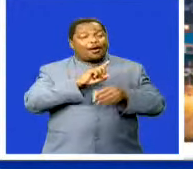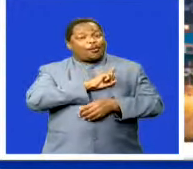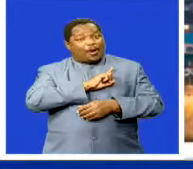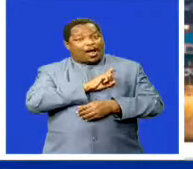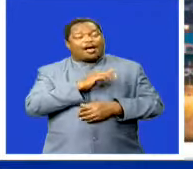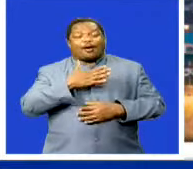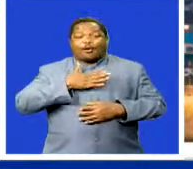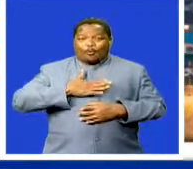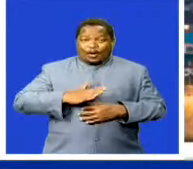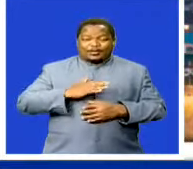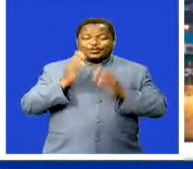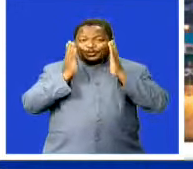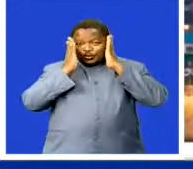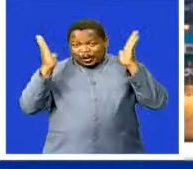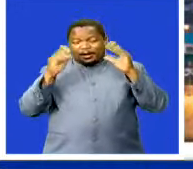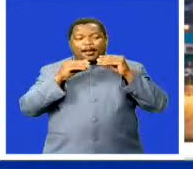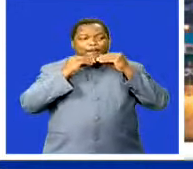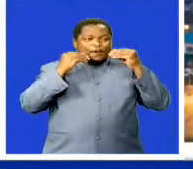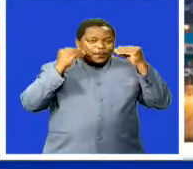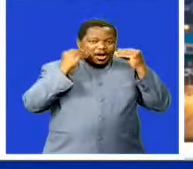kwalamave lamabili.